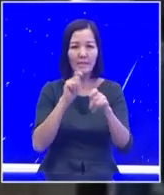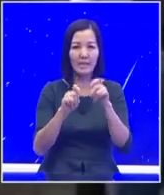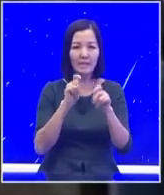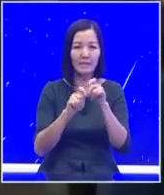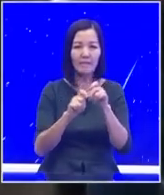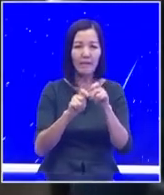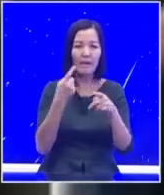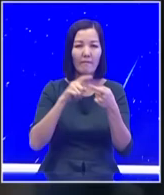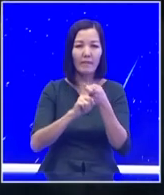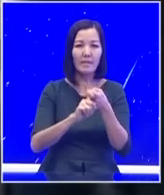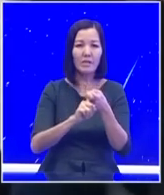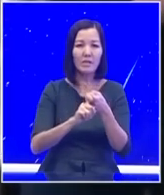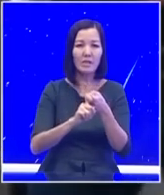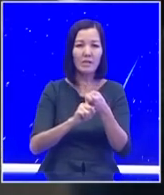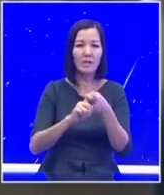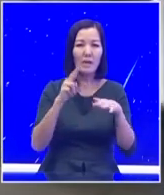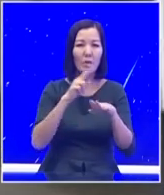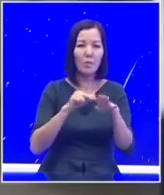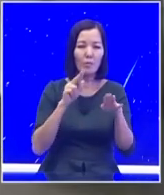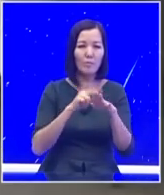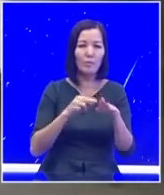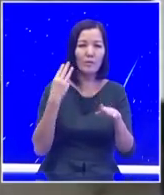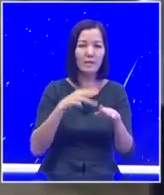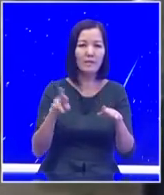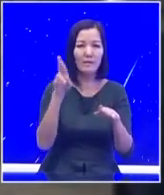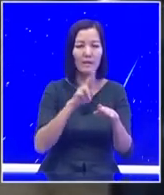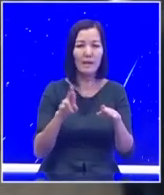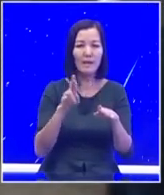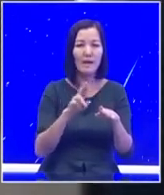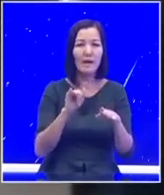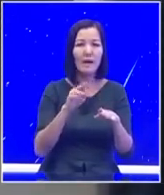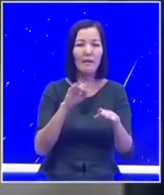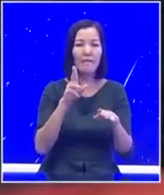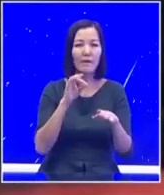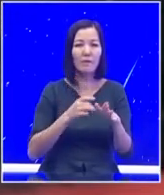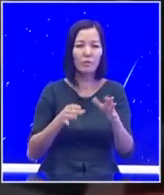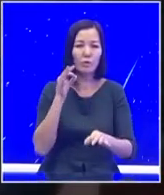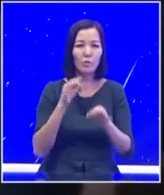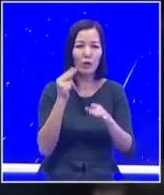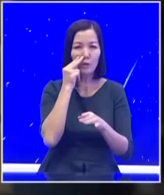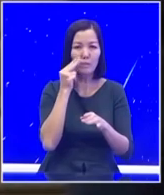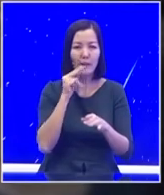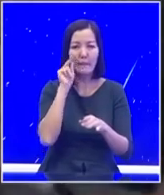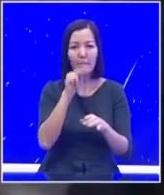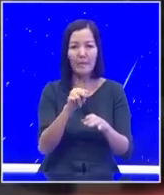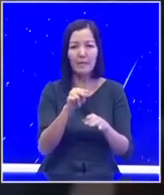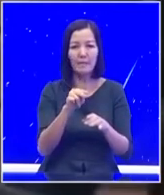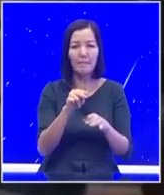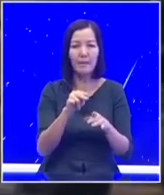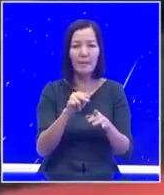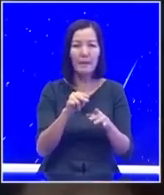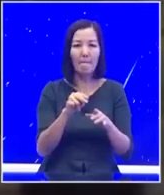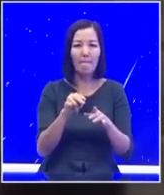отношении оперуполномоченного. 30 января приговором Аль-Фарабийского районного суда Шымкента он признан виновным